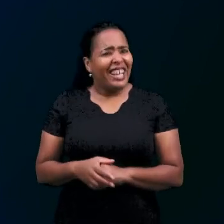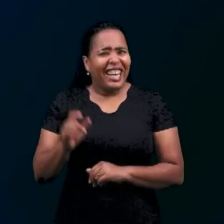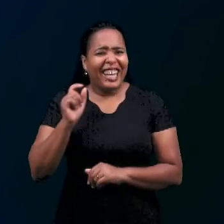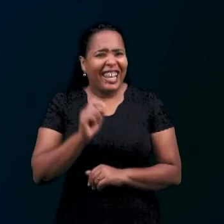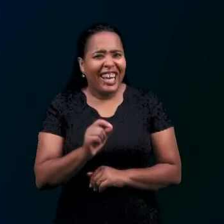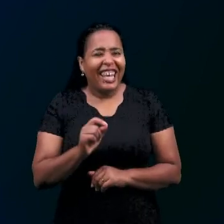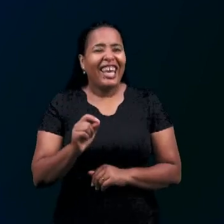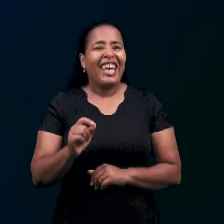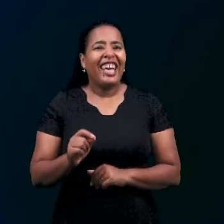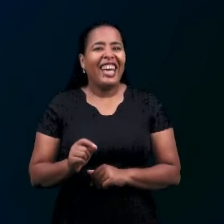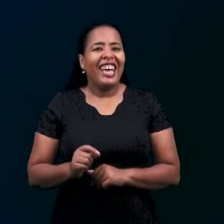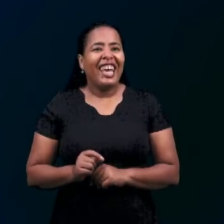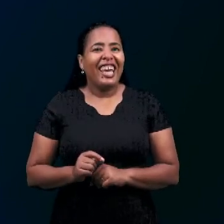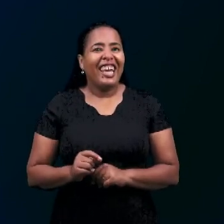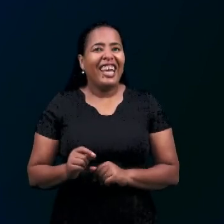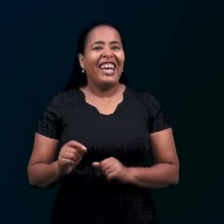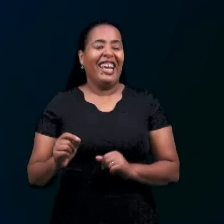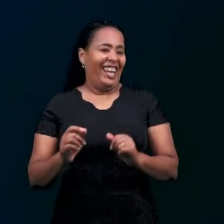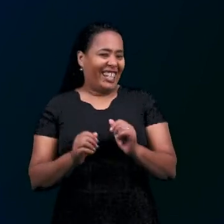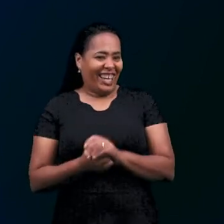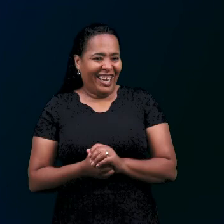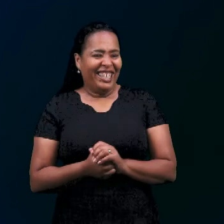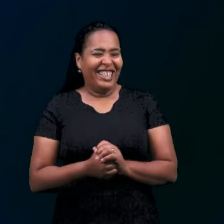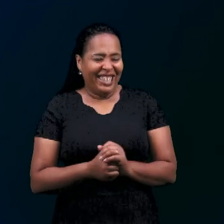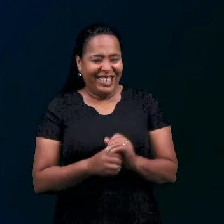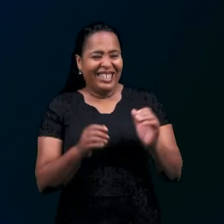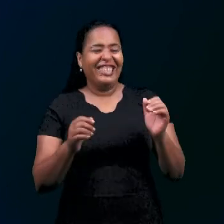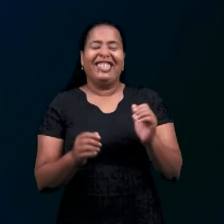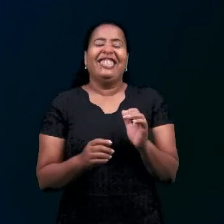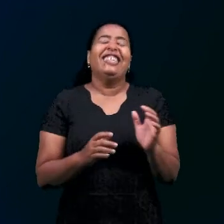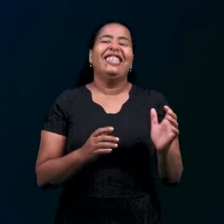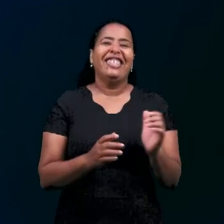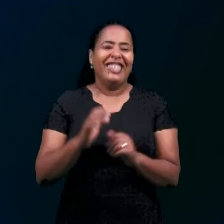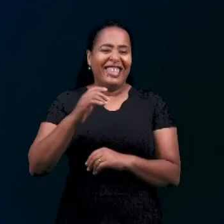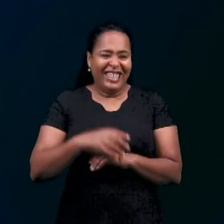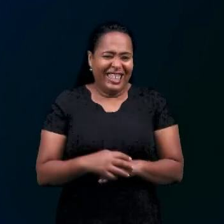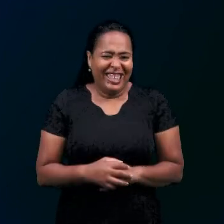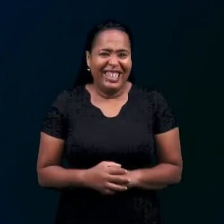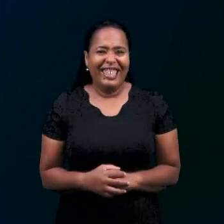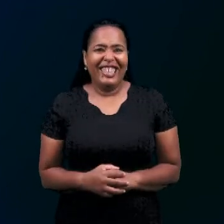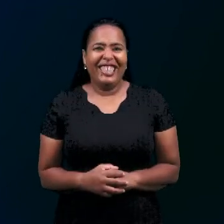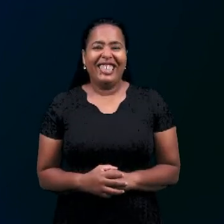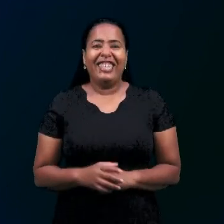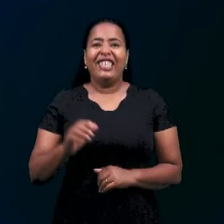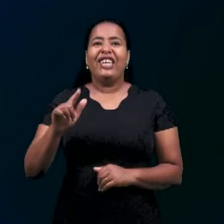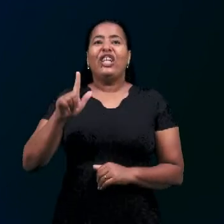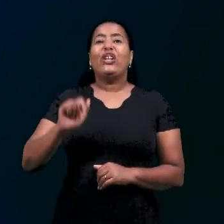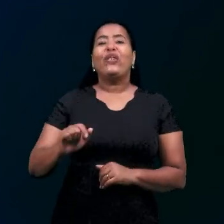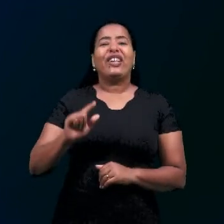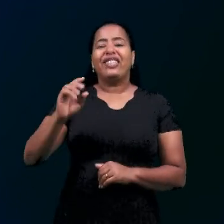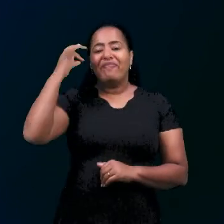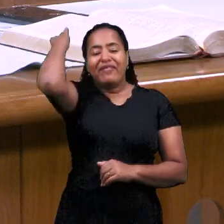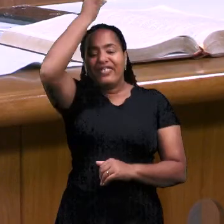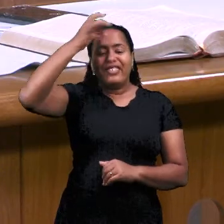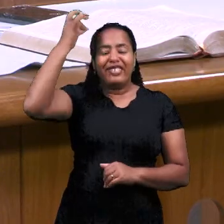C'est Jésus. Luc, qui baptise le Saint-Esprit? C'est